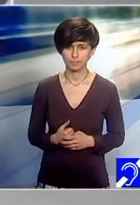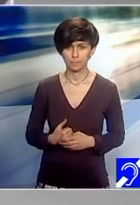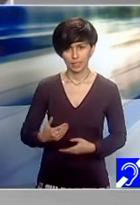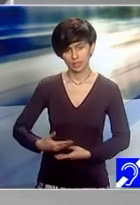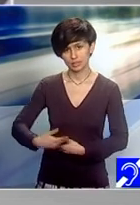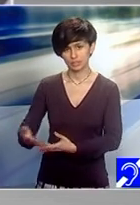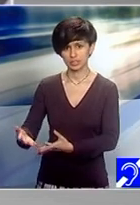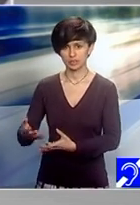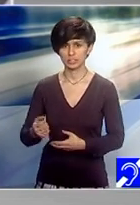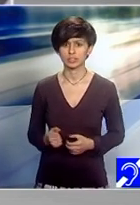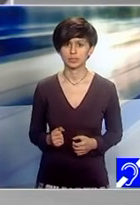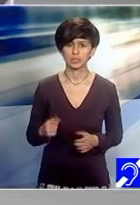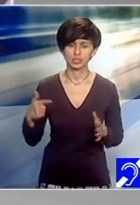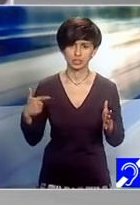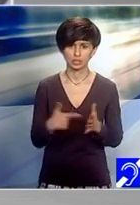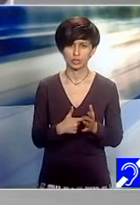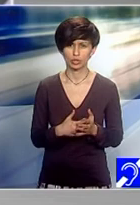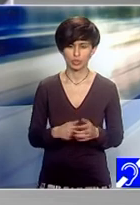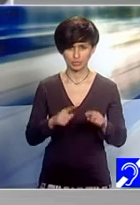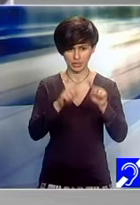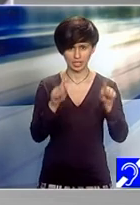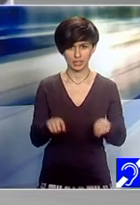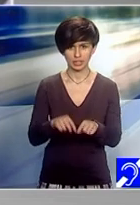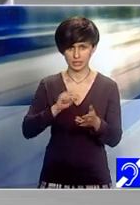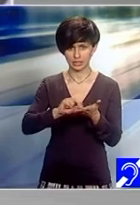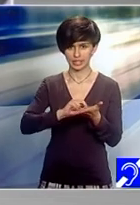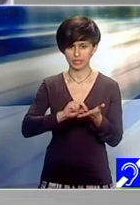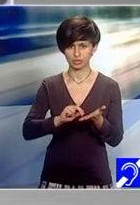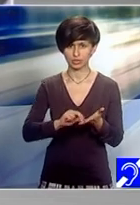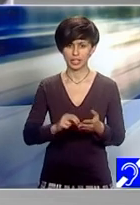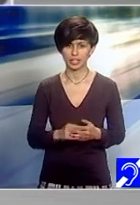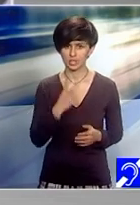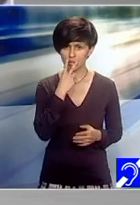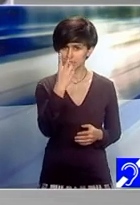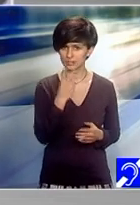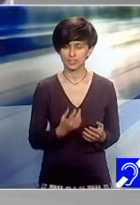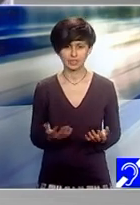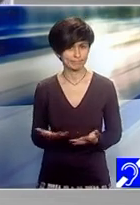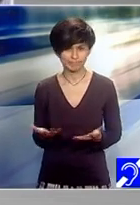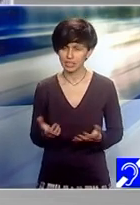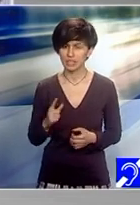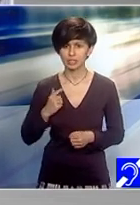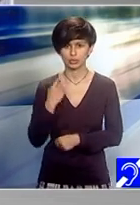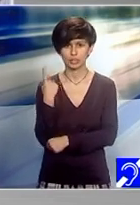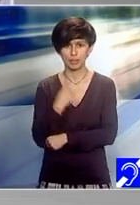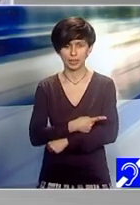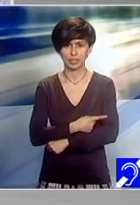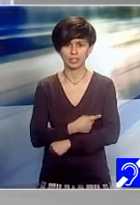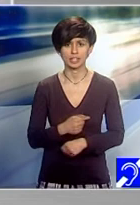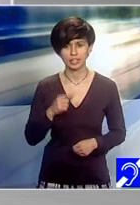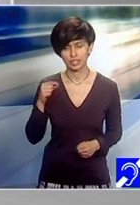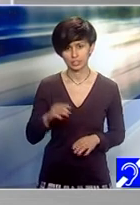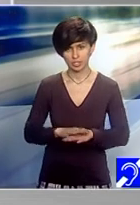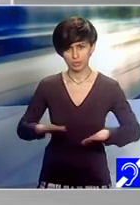încă 2000 de chestionare, încercând să se afle exact care sunt barierele de acces ale acestor tipuri de populații